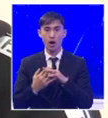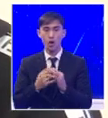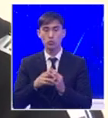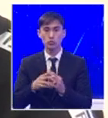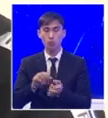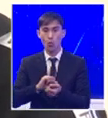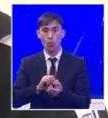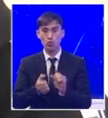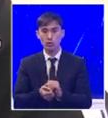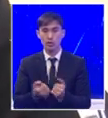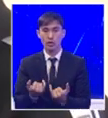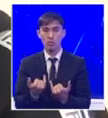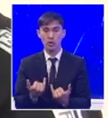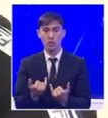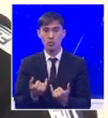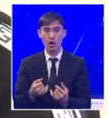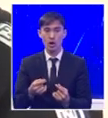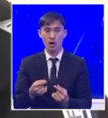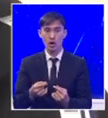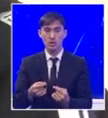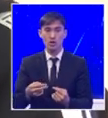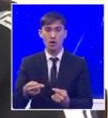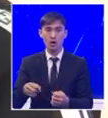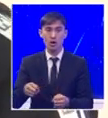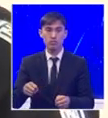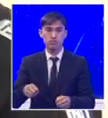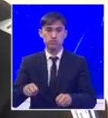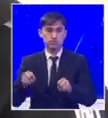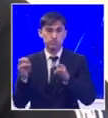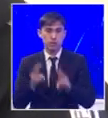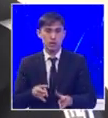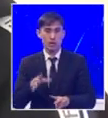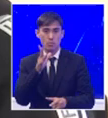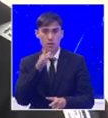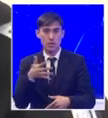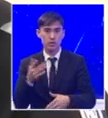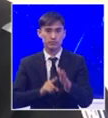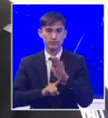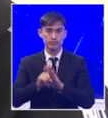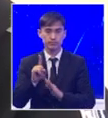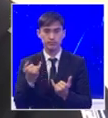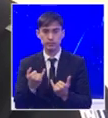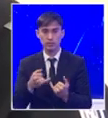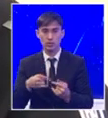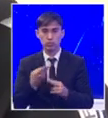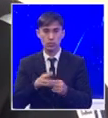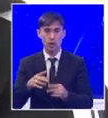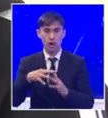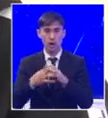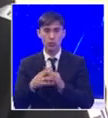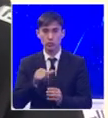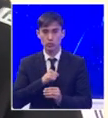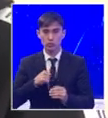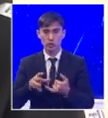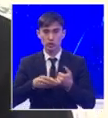қорту, жиыл. Анау апаттан бері істегеннің аузында ұстағанның қолында кетіп жатыр бұл ауыл.